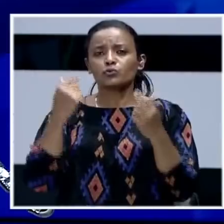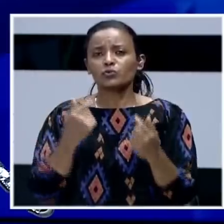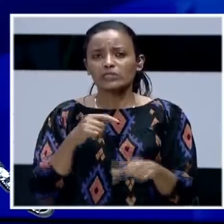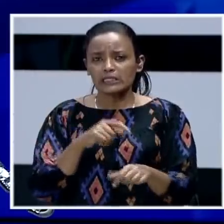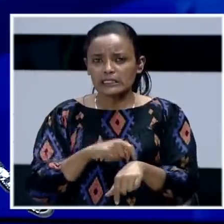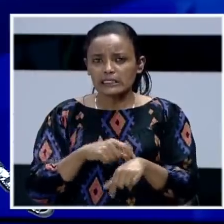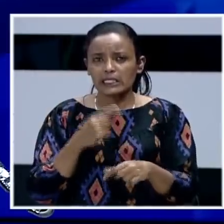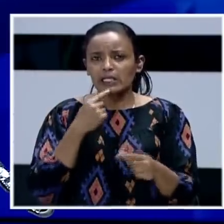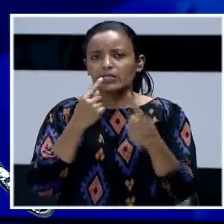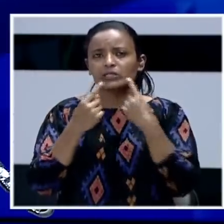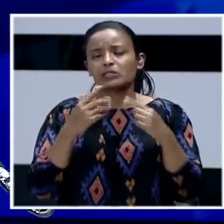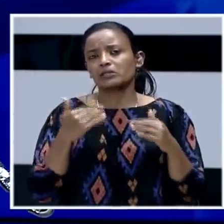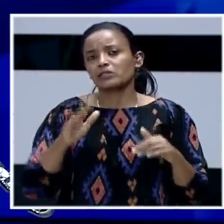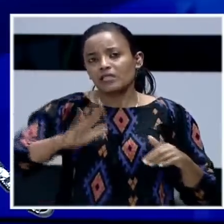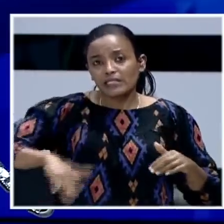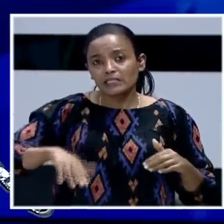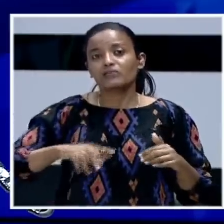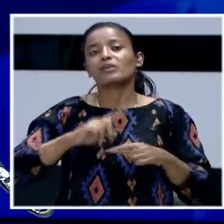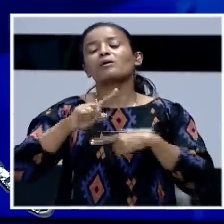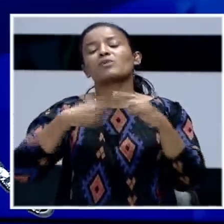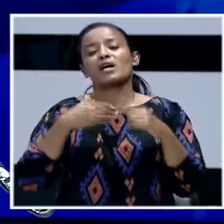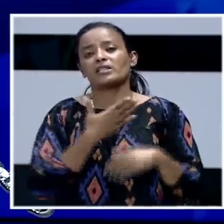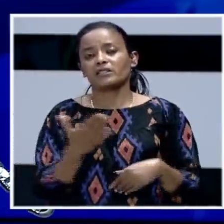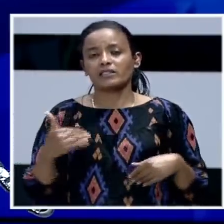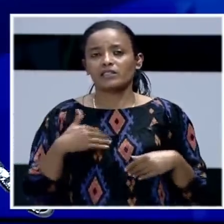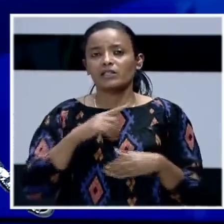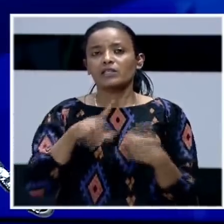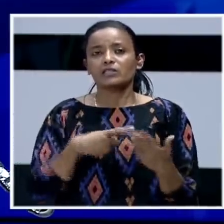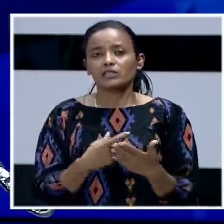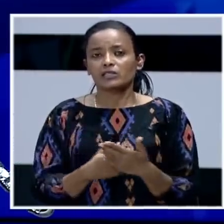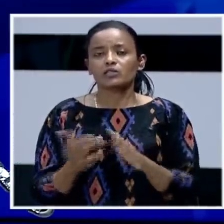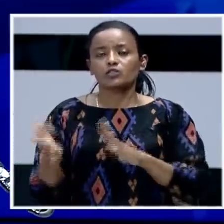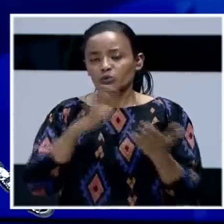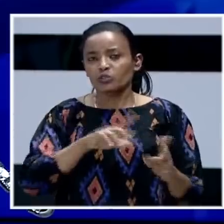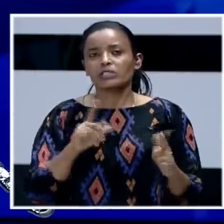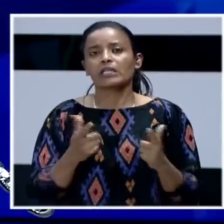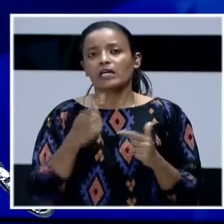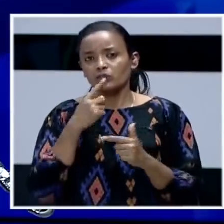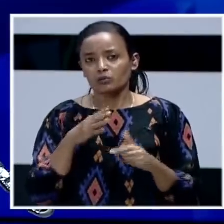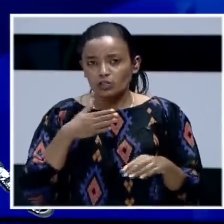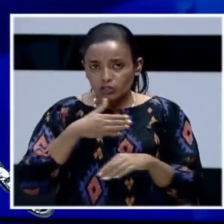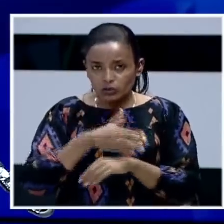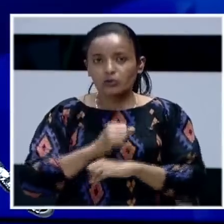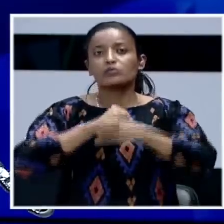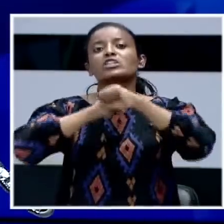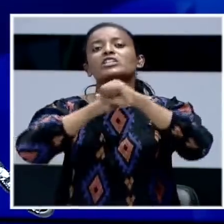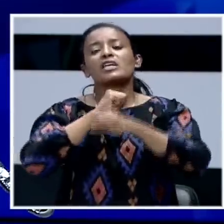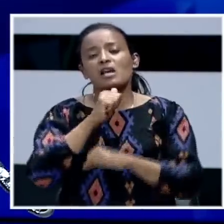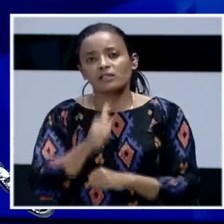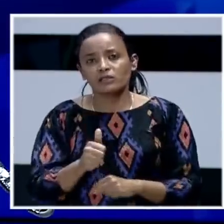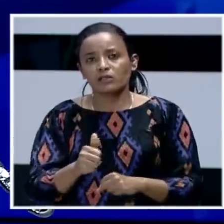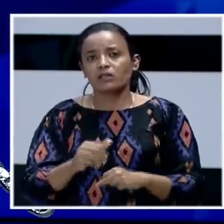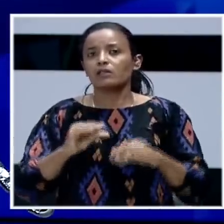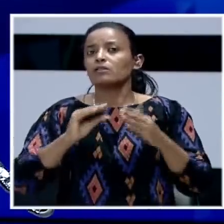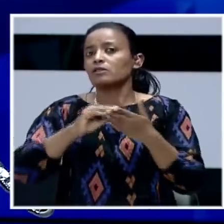تزاريوي حزقن درغازي نغدف كام قادات نغري زلو سلازي تموت كغاتمي حزون ندحردا كن كلاخل زيكيلنا خوينا